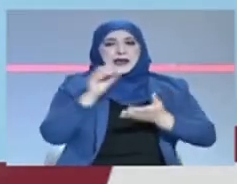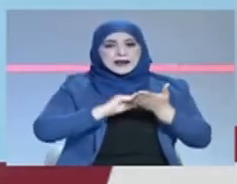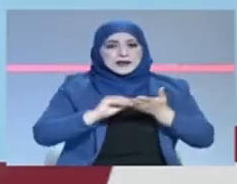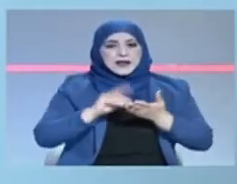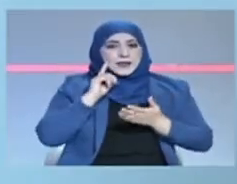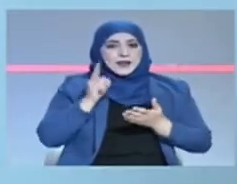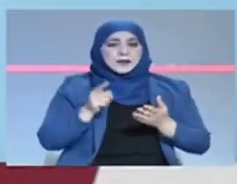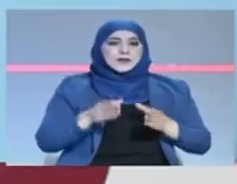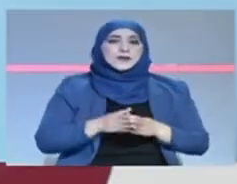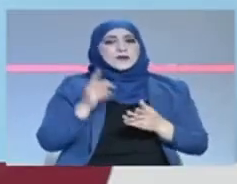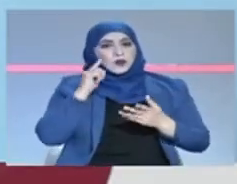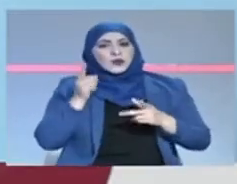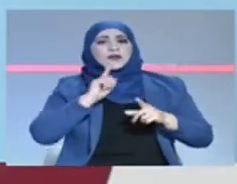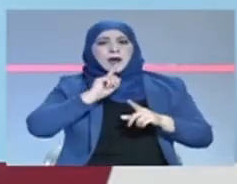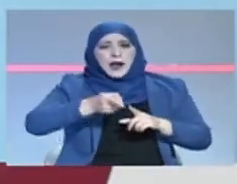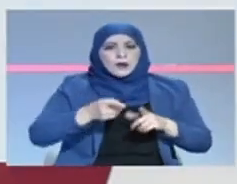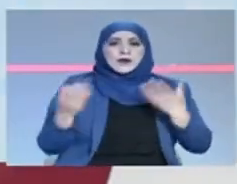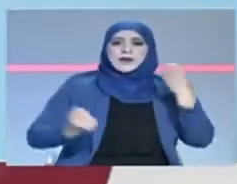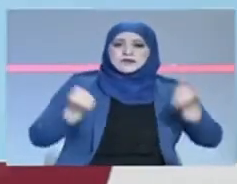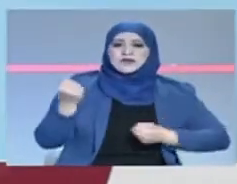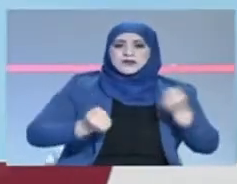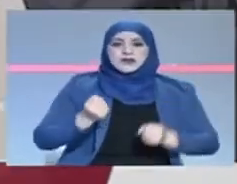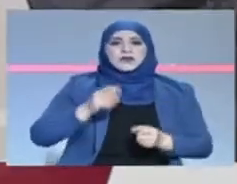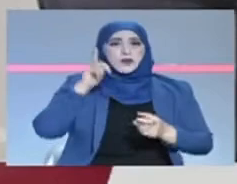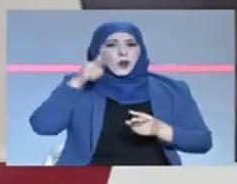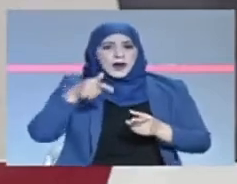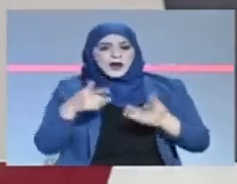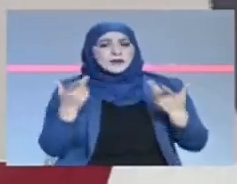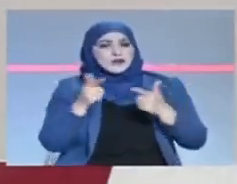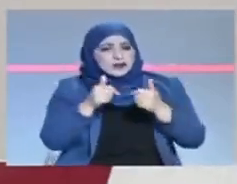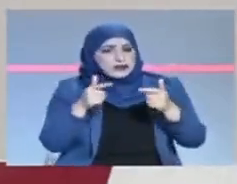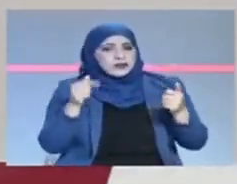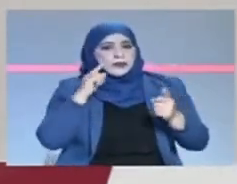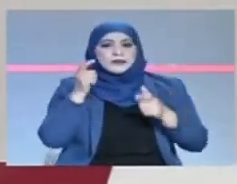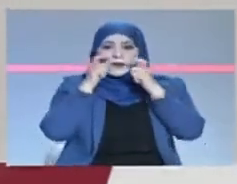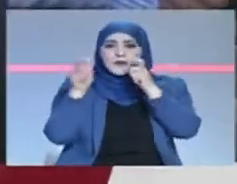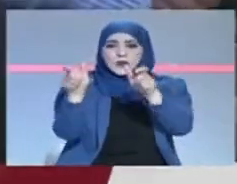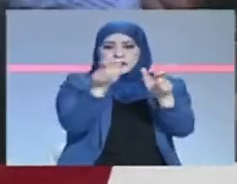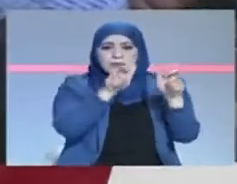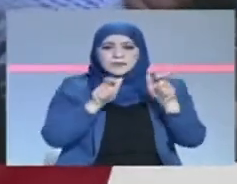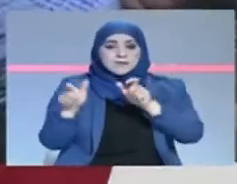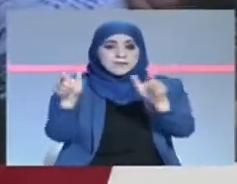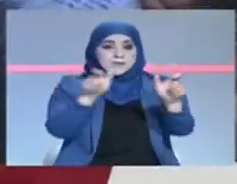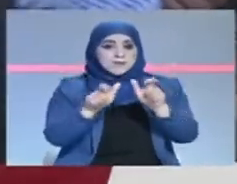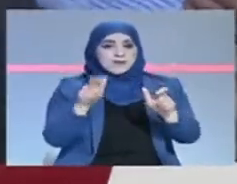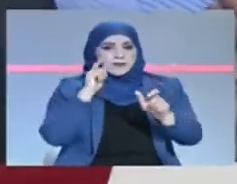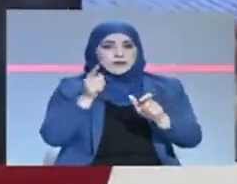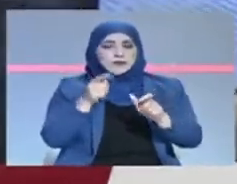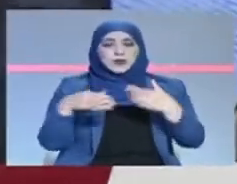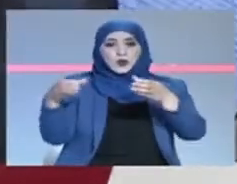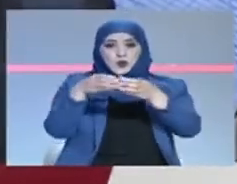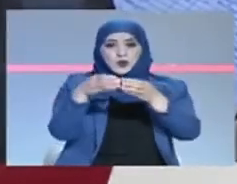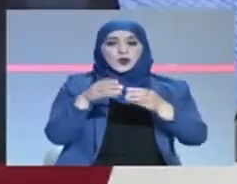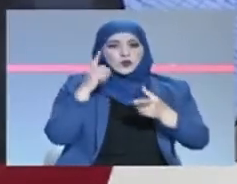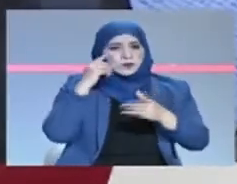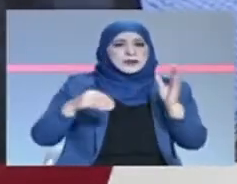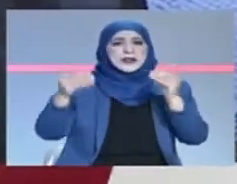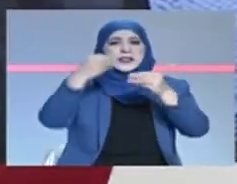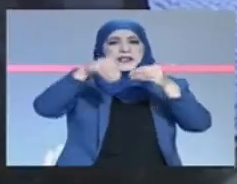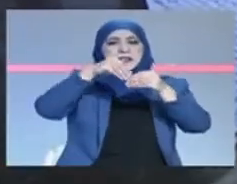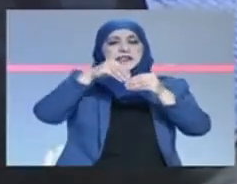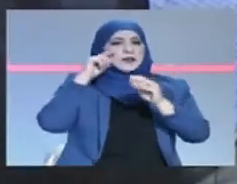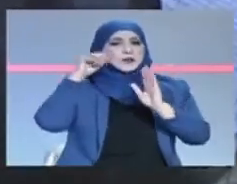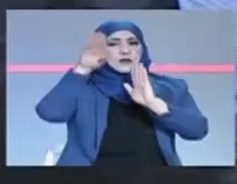الحوكمة تتصرف وإطار الضغط على الخلالات. مراقبة وحوكمة تسعى من خلالها الجهات المعنية إلى مزيد دعم